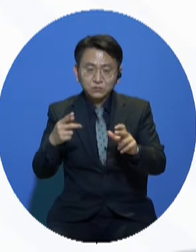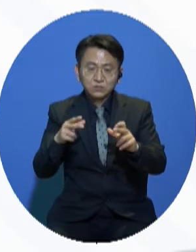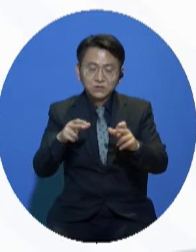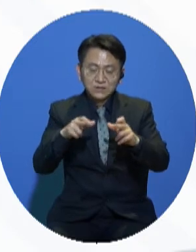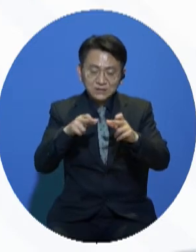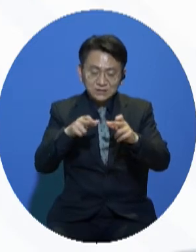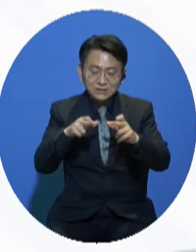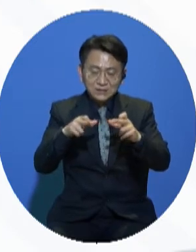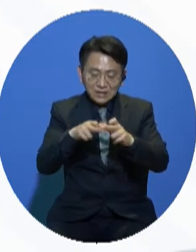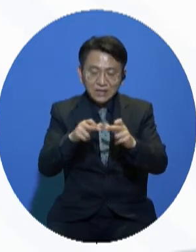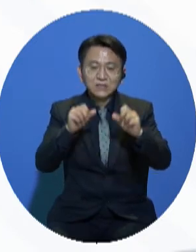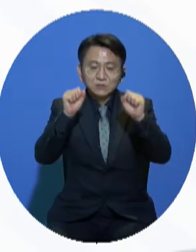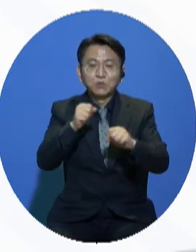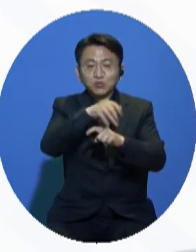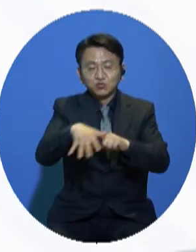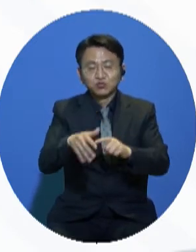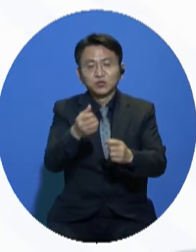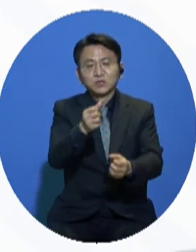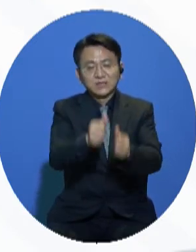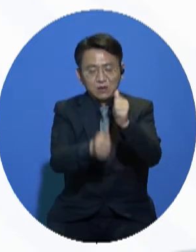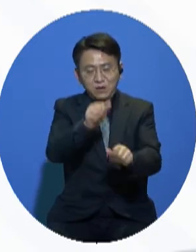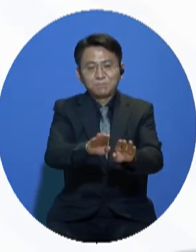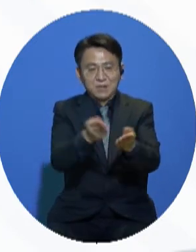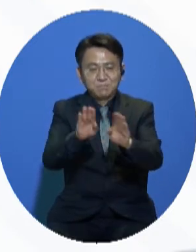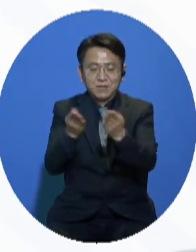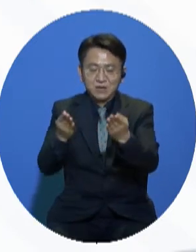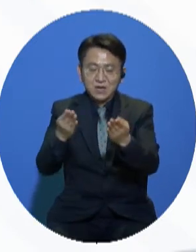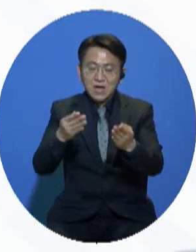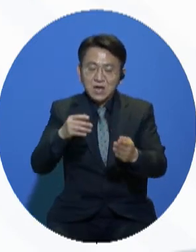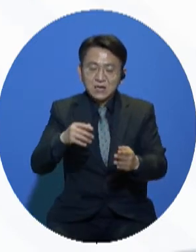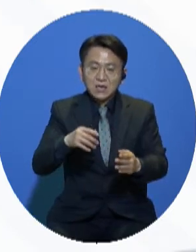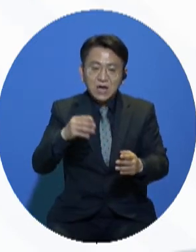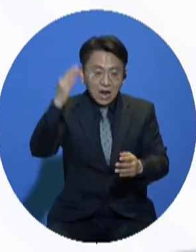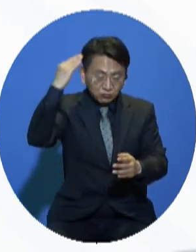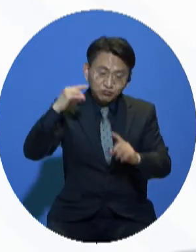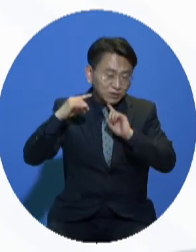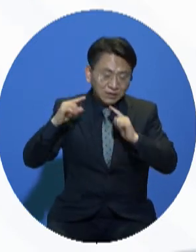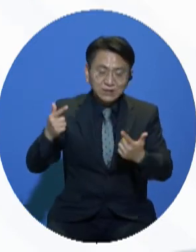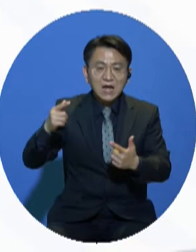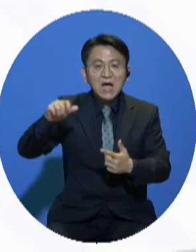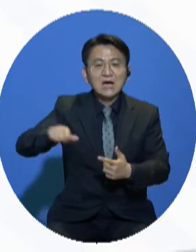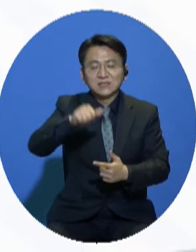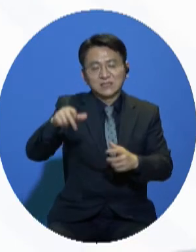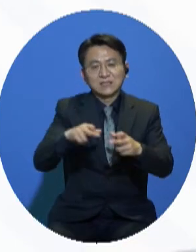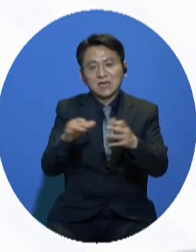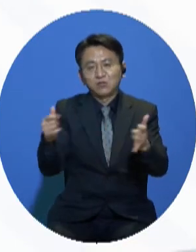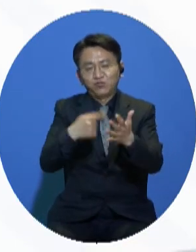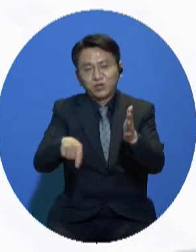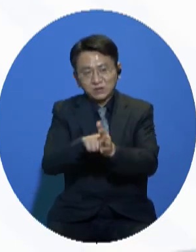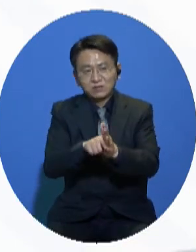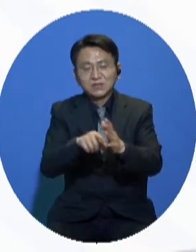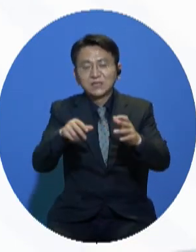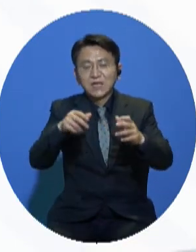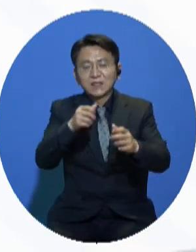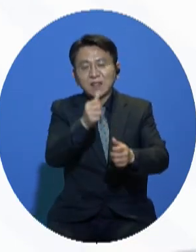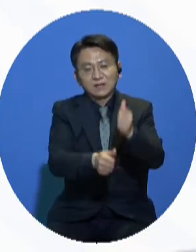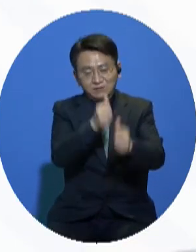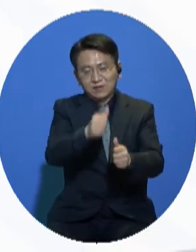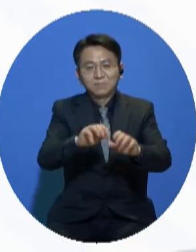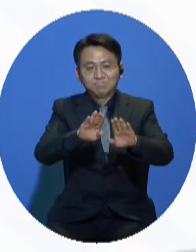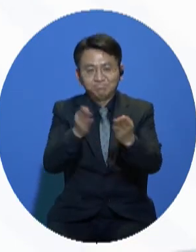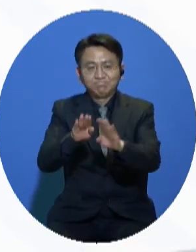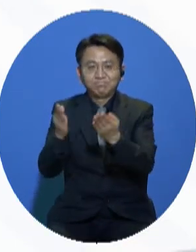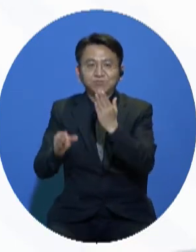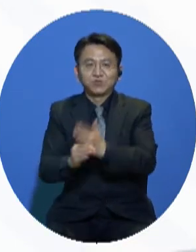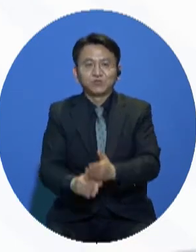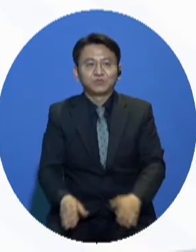개최되고 있습니다. 장애인들을 위해서 한국뿐만 아니라 아시아의 장애인들을 위해서 이러한 캠프가 계속 진행되고 있습니다.